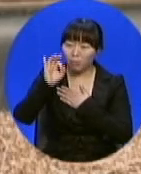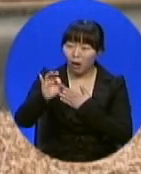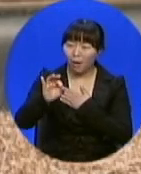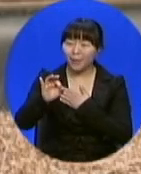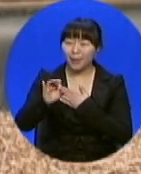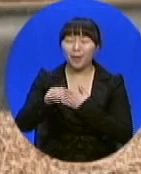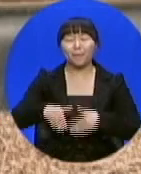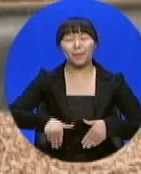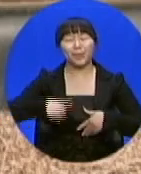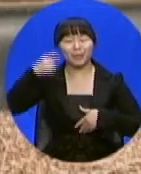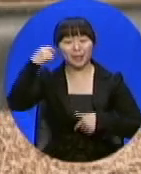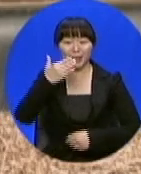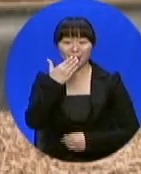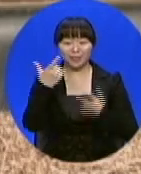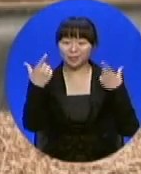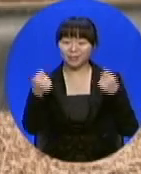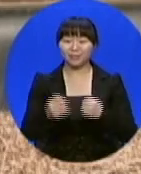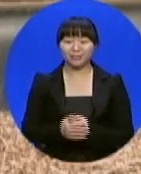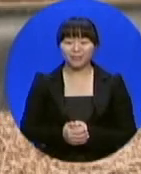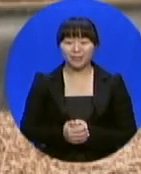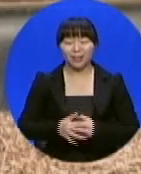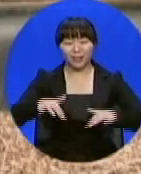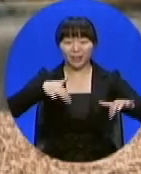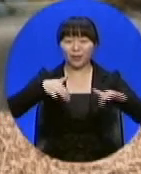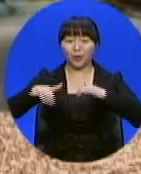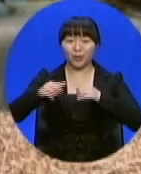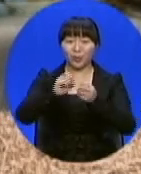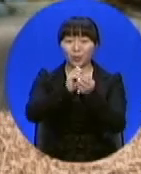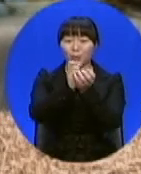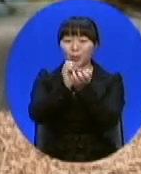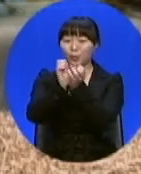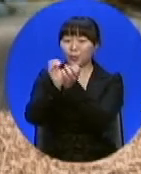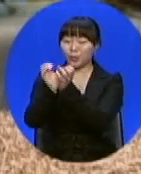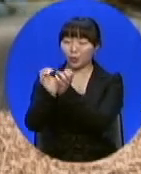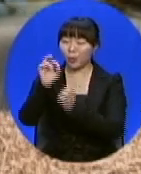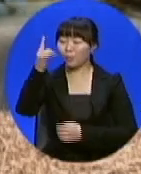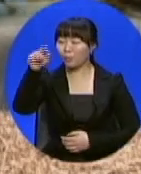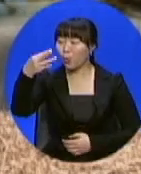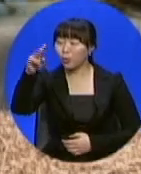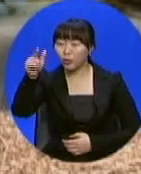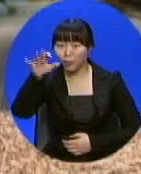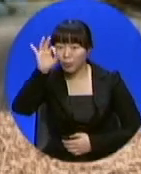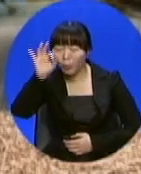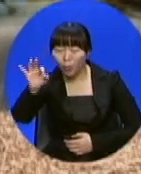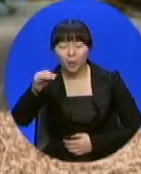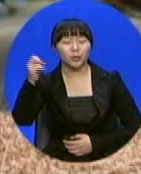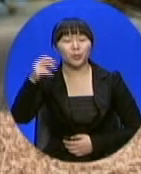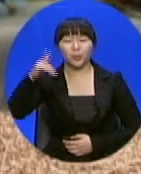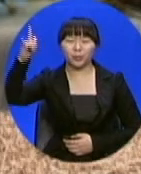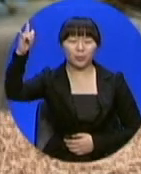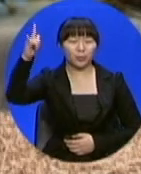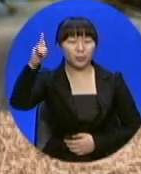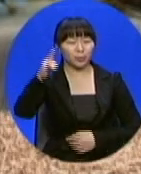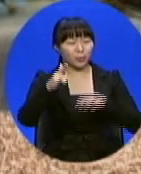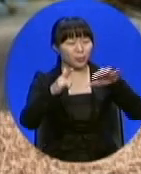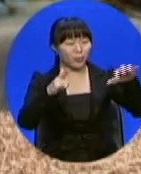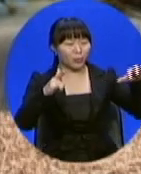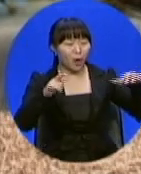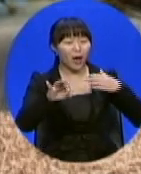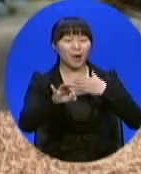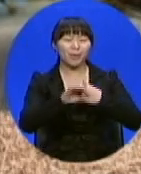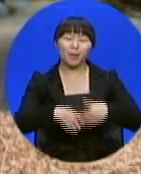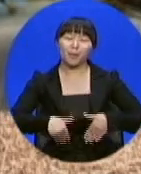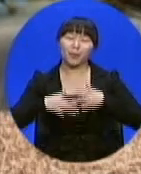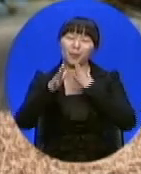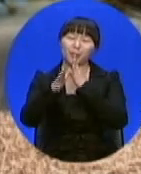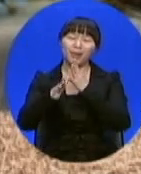성큼 다가왔음을 느끼게 하는데요. 길거리에는 꽃봉오리 가진 봄년도 볼 수 있고요. 또 햇볕이 내리쬐는 곳에 서 있노라면